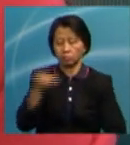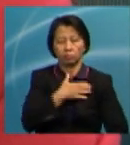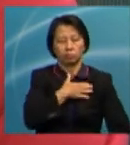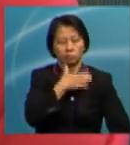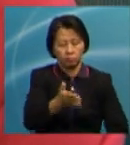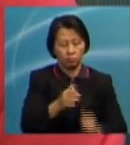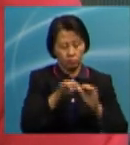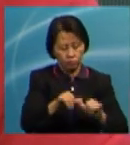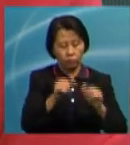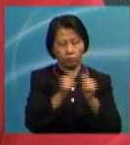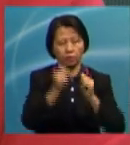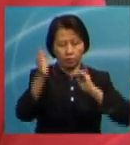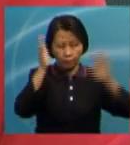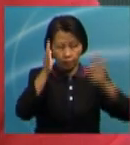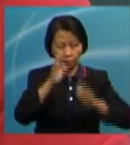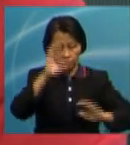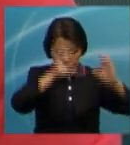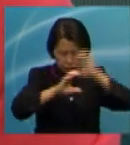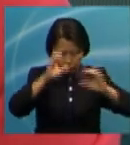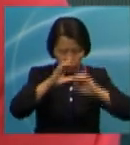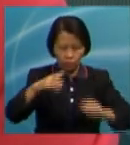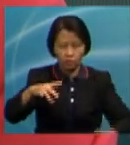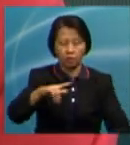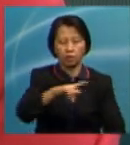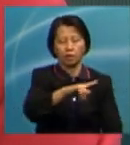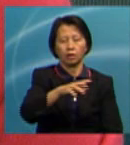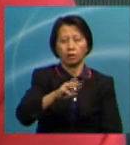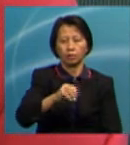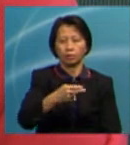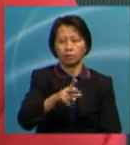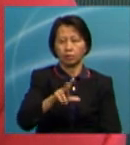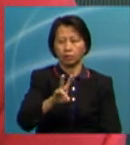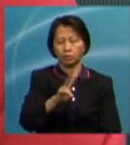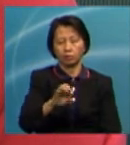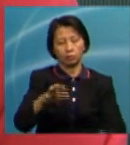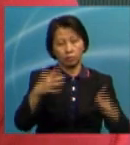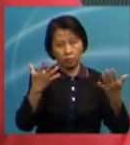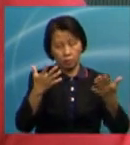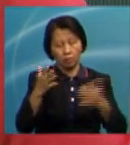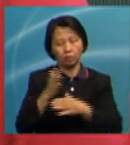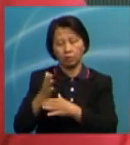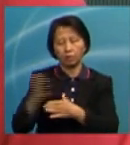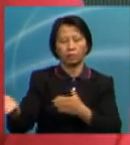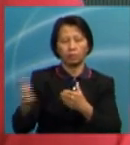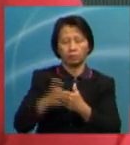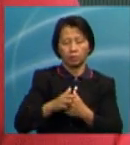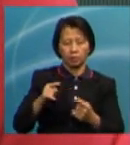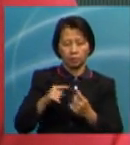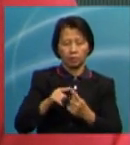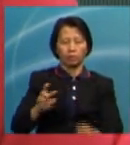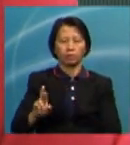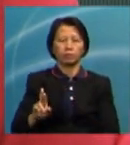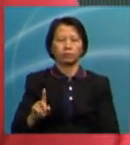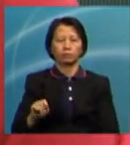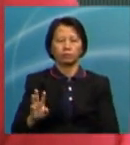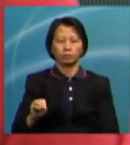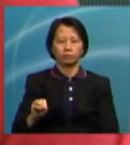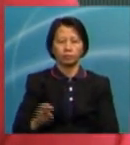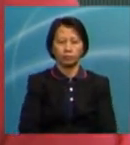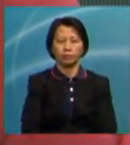terus bersama Malaysia dalam misi pencarian pesawat MH370 itu saja yang dapat saya kongsikan kembali ke studio t bersamav